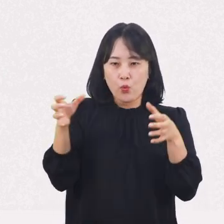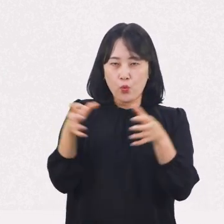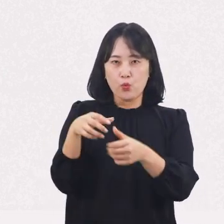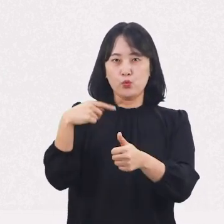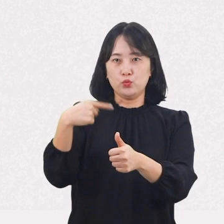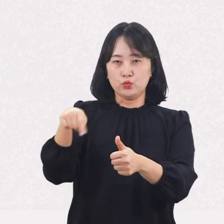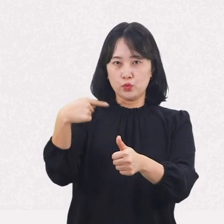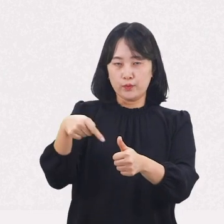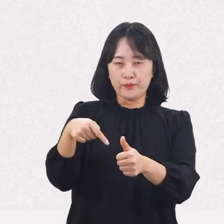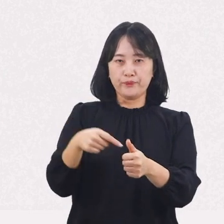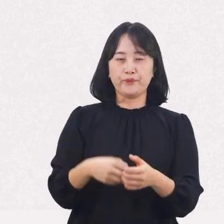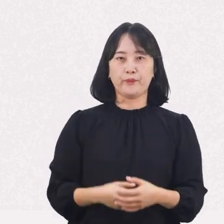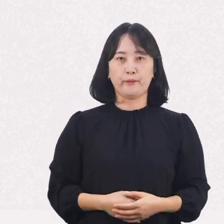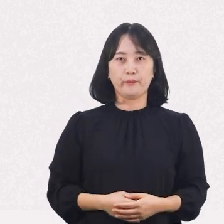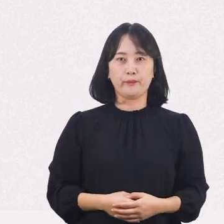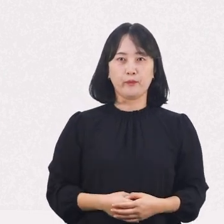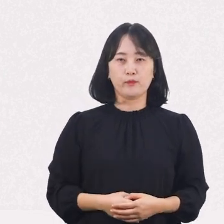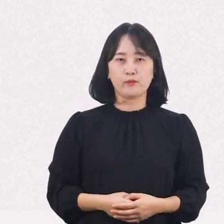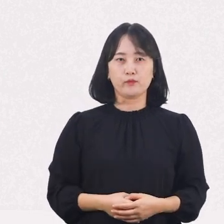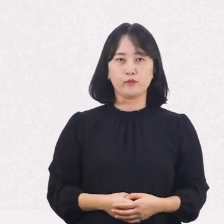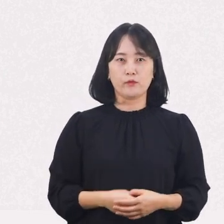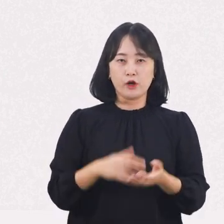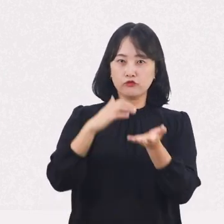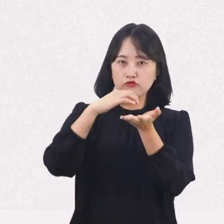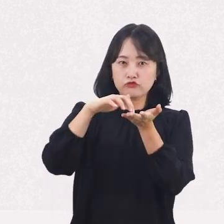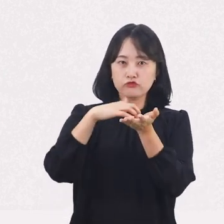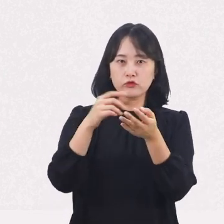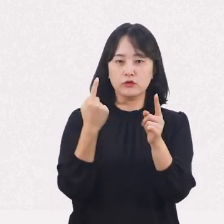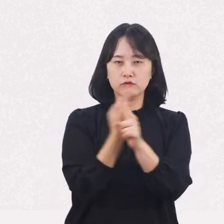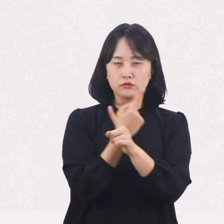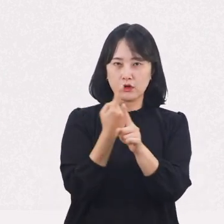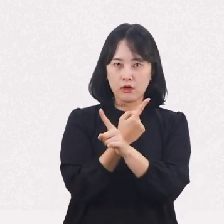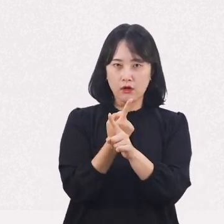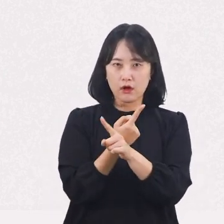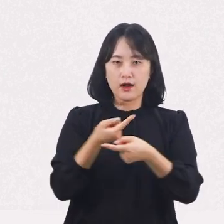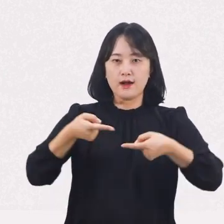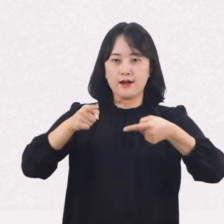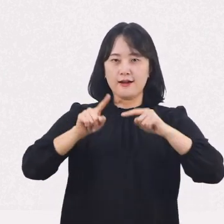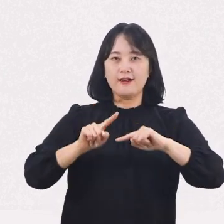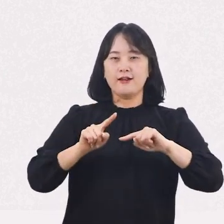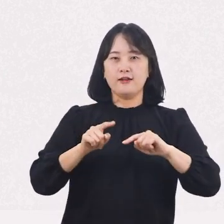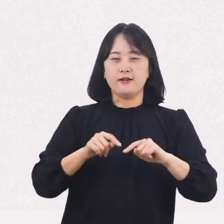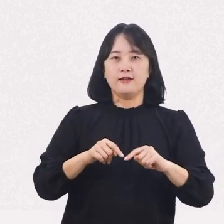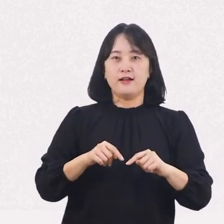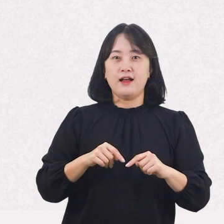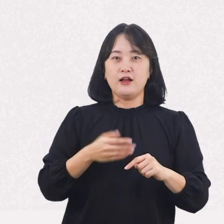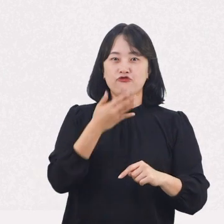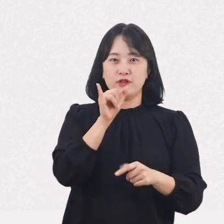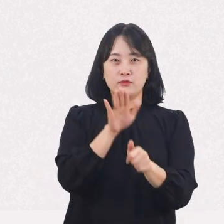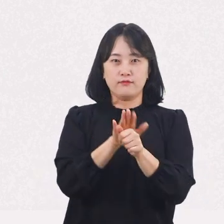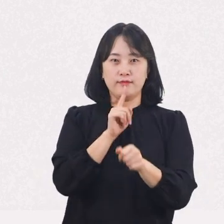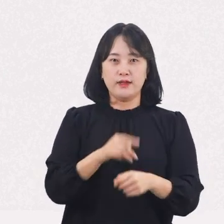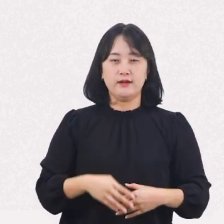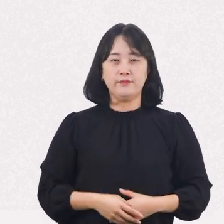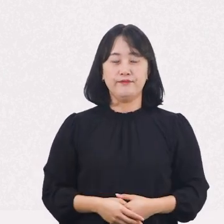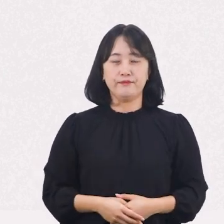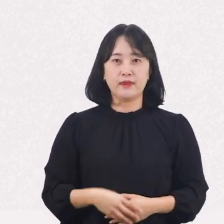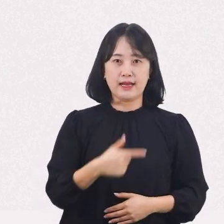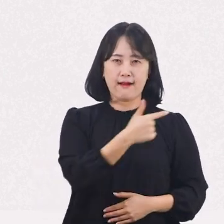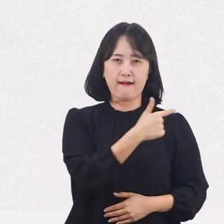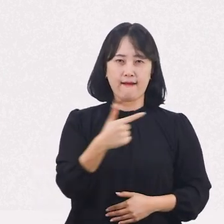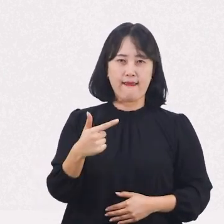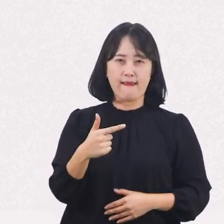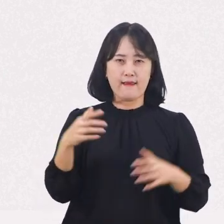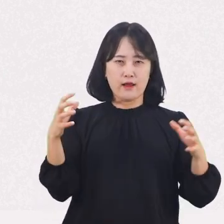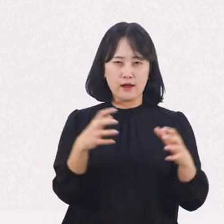수업에 참여하는 학습자의 수를 수정하여 학습에 참여할 수 있도록 돕는 것을 말합니다. 대집단